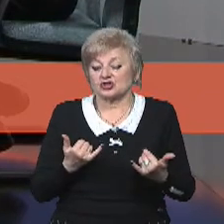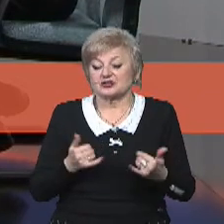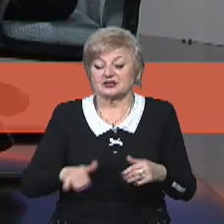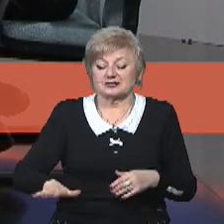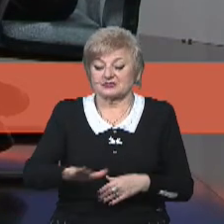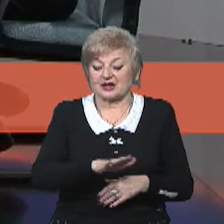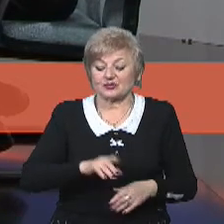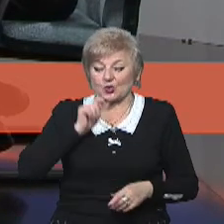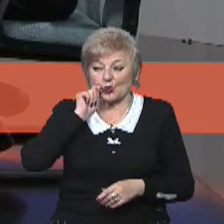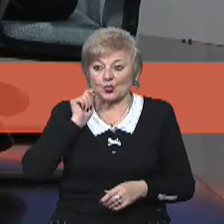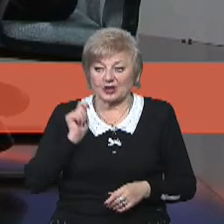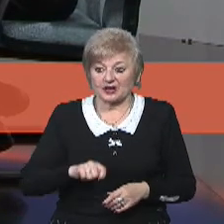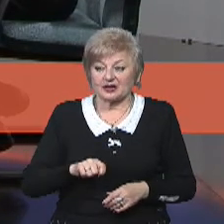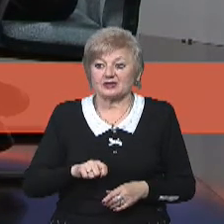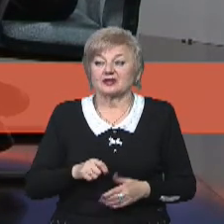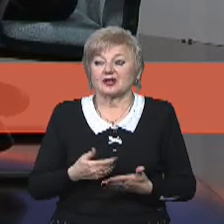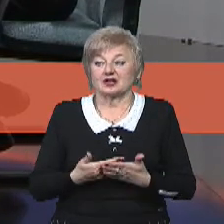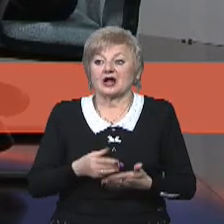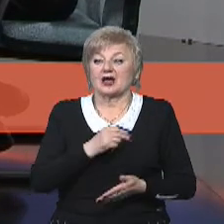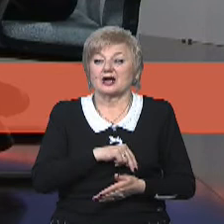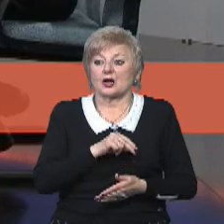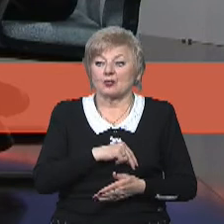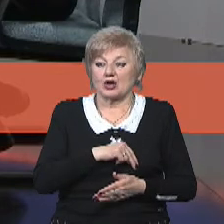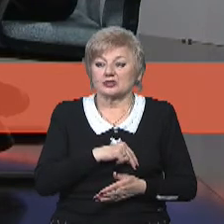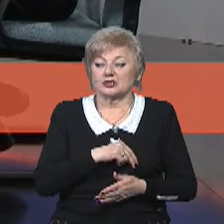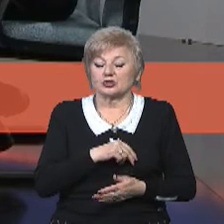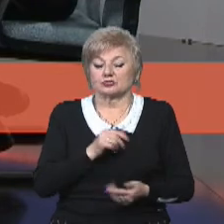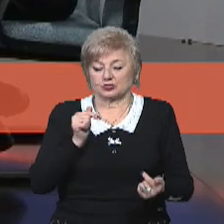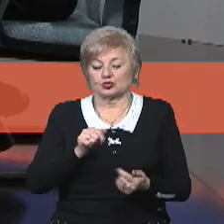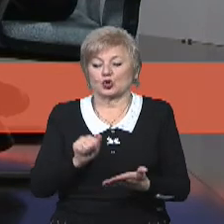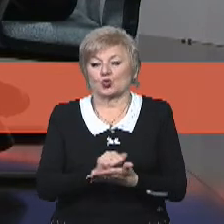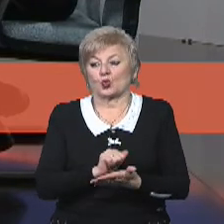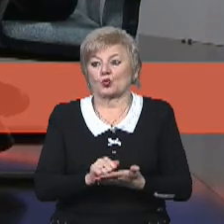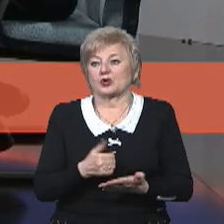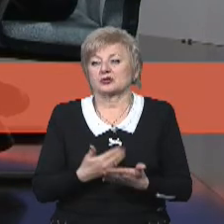України в цьому польовому сезоні працювало, згідно документації, десь